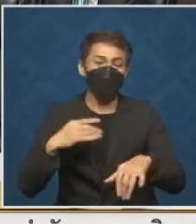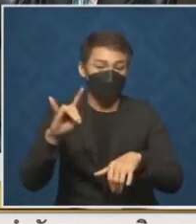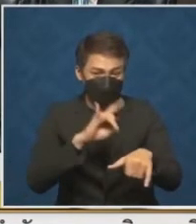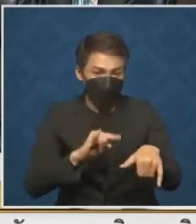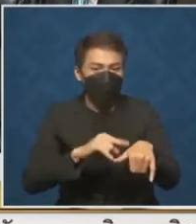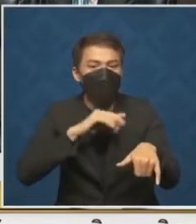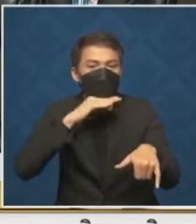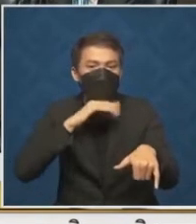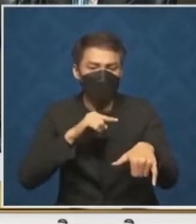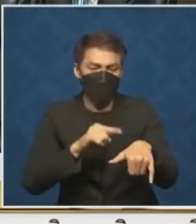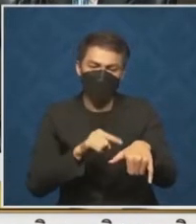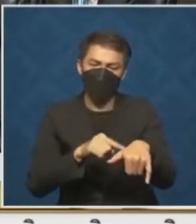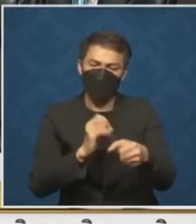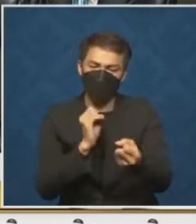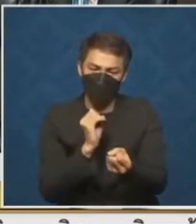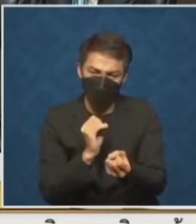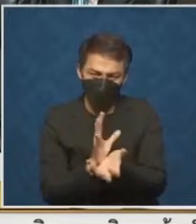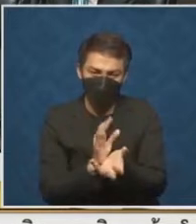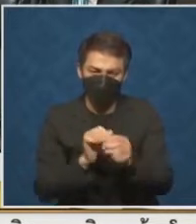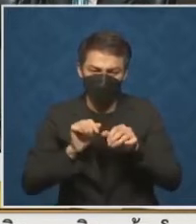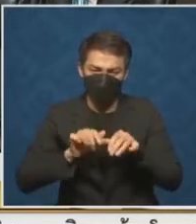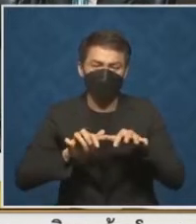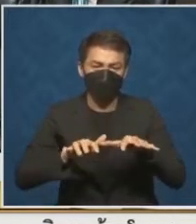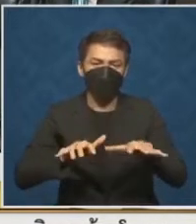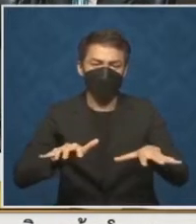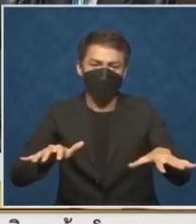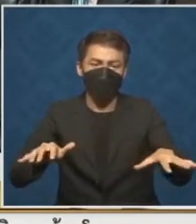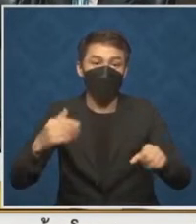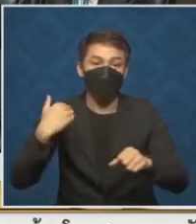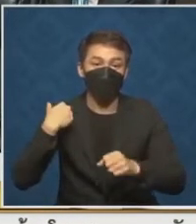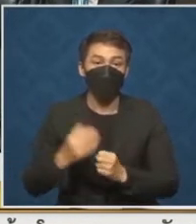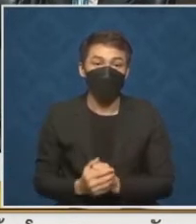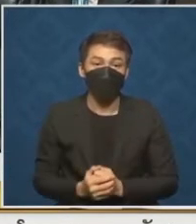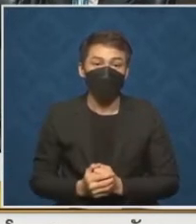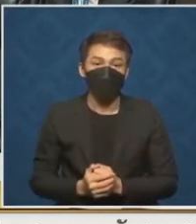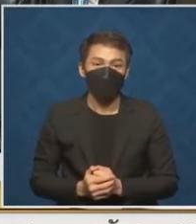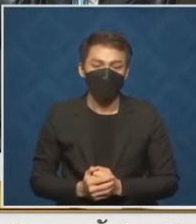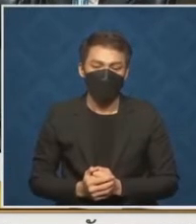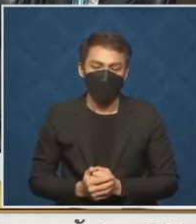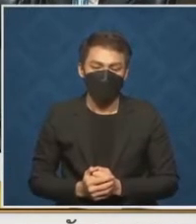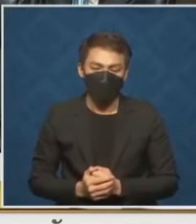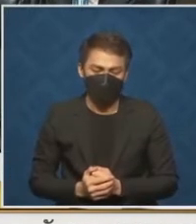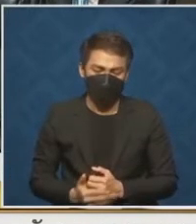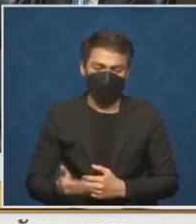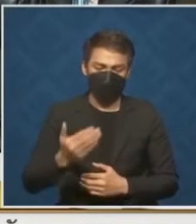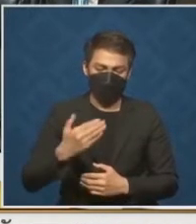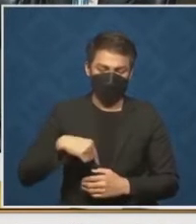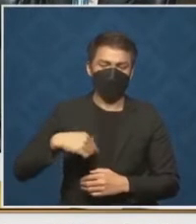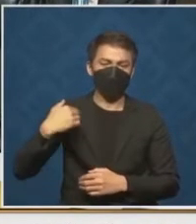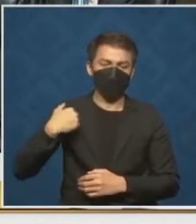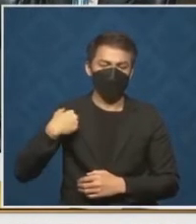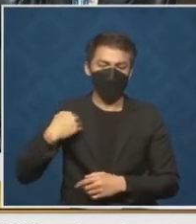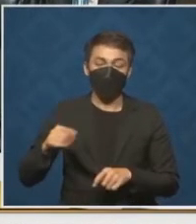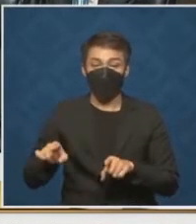ดังกล่าวกลับมีข้อมูลว่ามีการเอื้อประโยชน์ให้กับกลุ่มทุนรายใหญ่อ่านเป็นการ